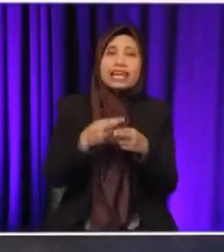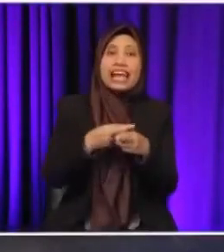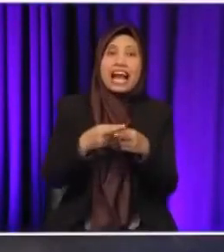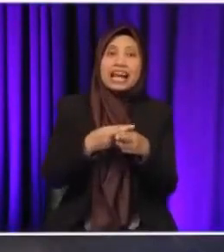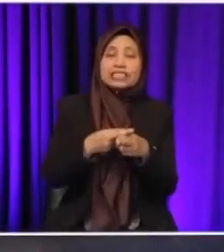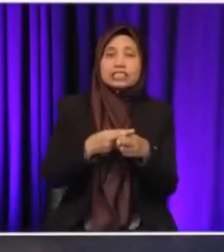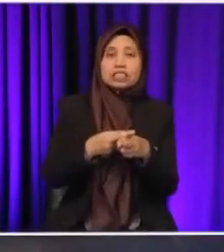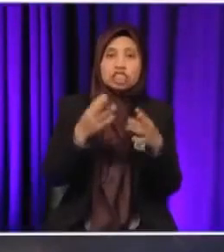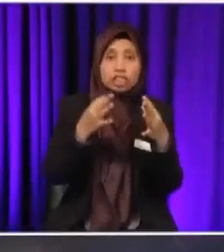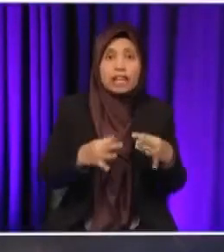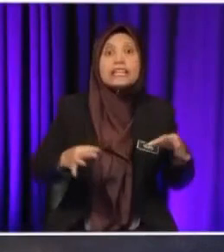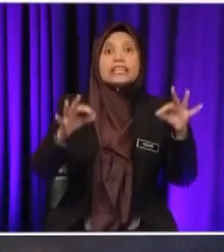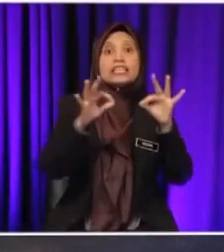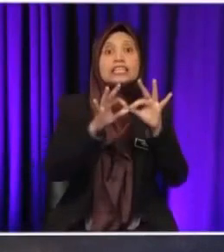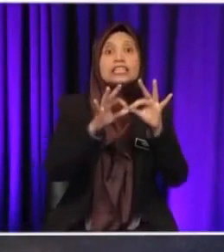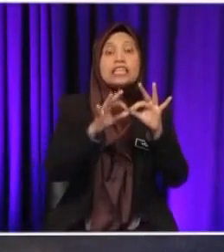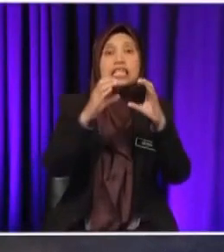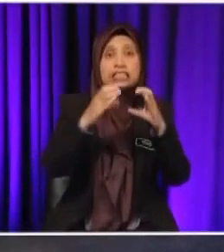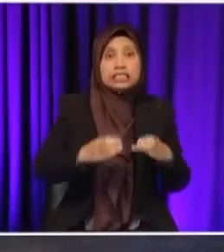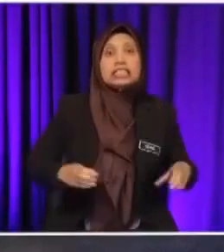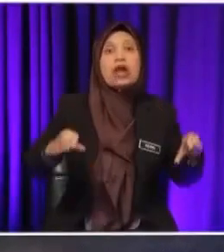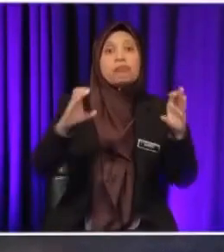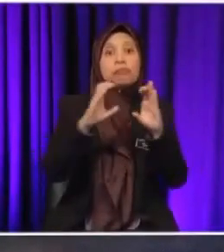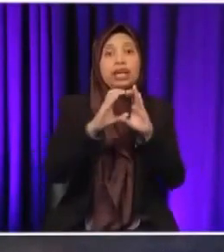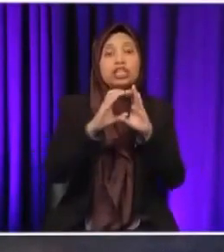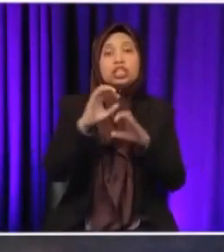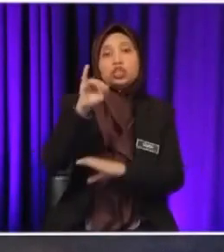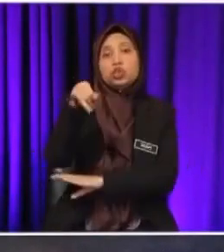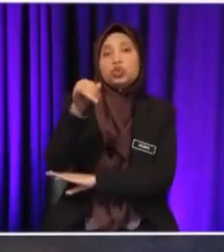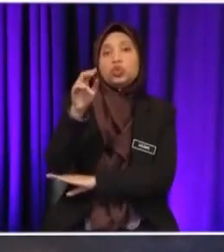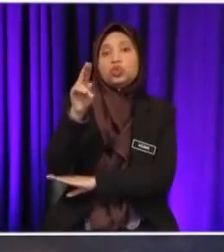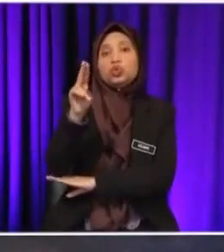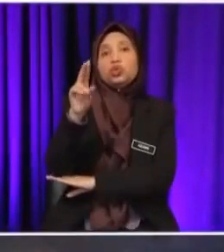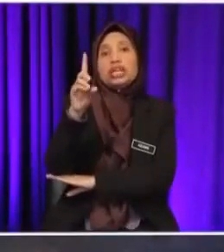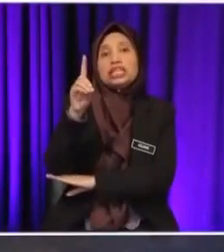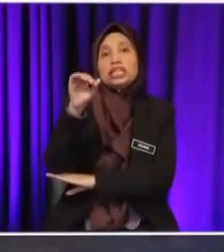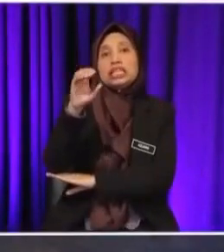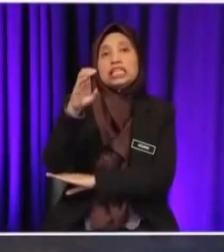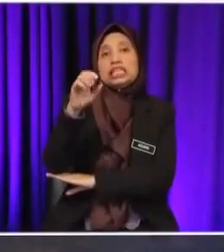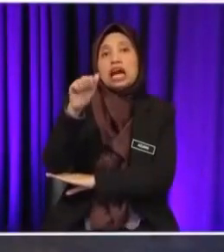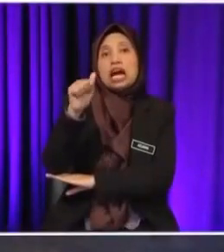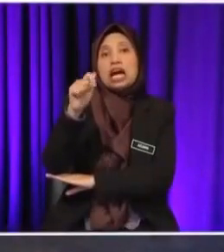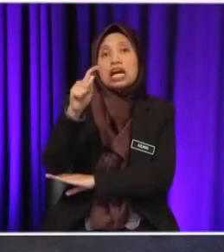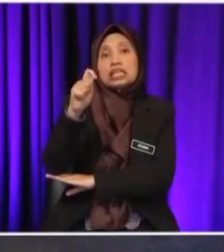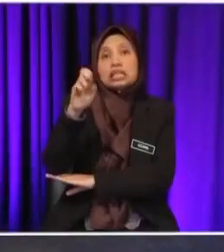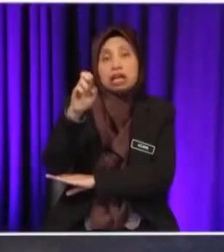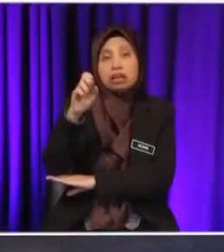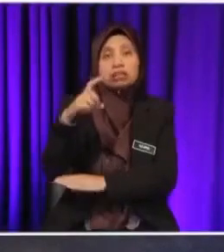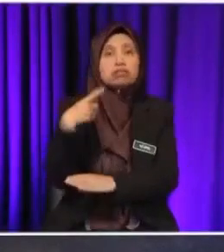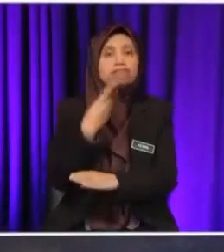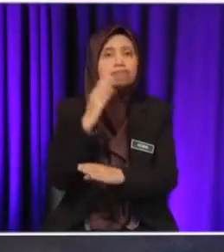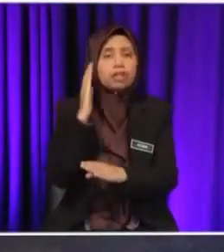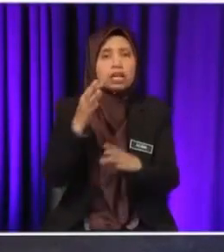sinopsis berkenaan dengan cerpen Res Judi Carta yang akan kita kupas daripada pelbagai